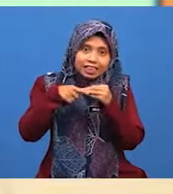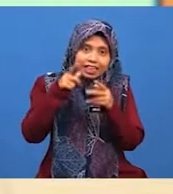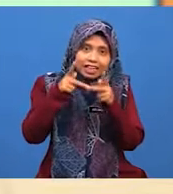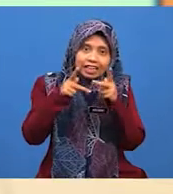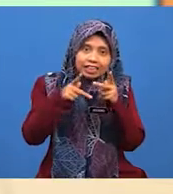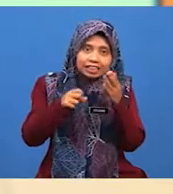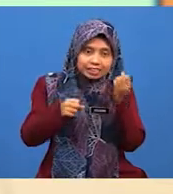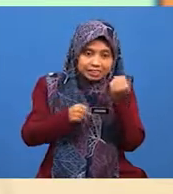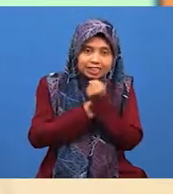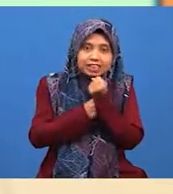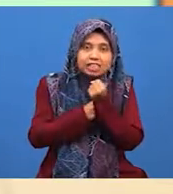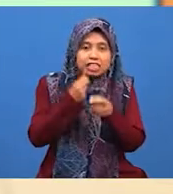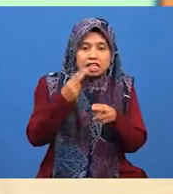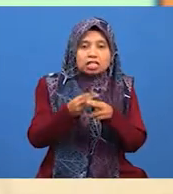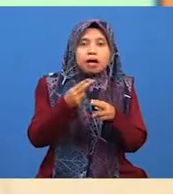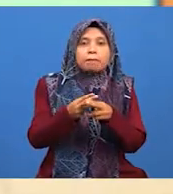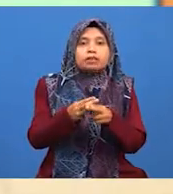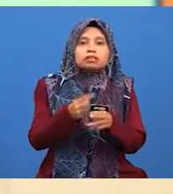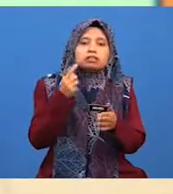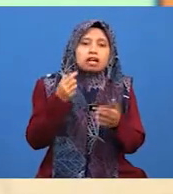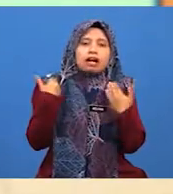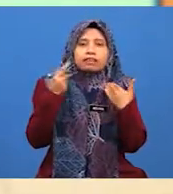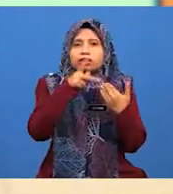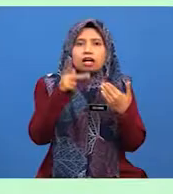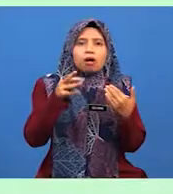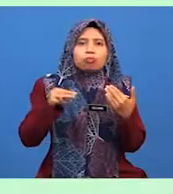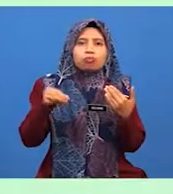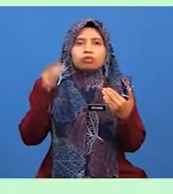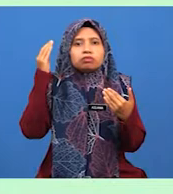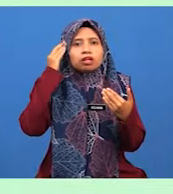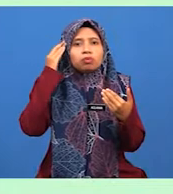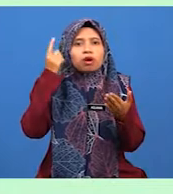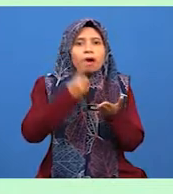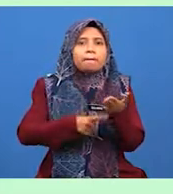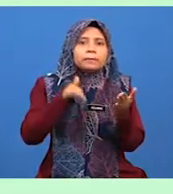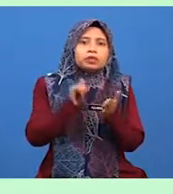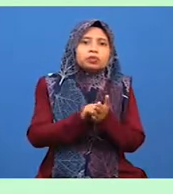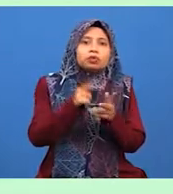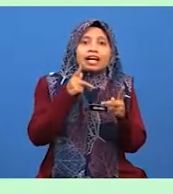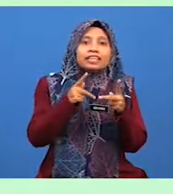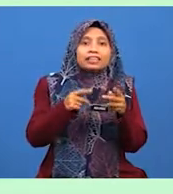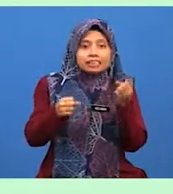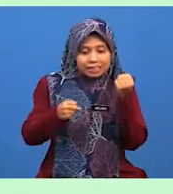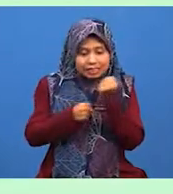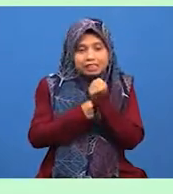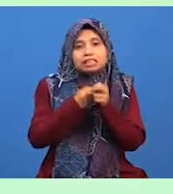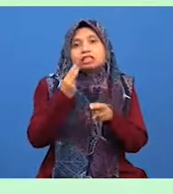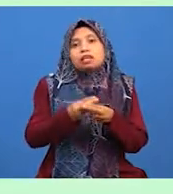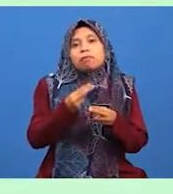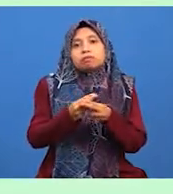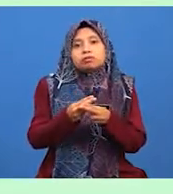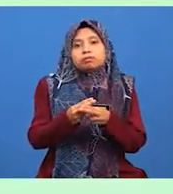kata sendi nama. Adakah murid-murid tahu apa itu kata sendi nama?